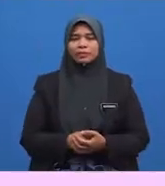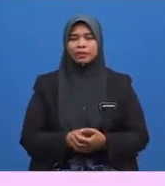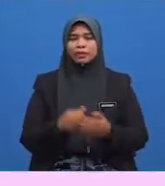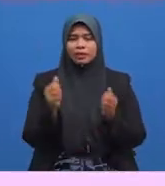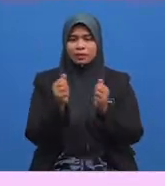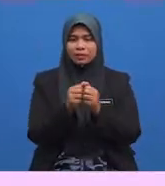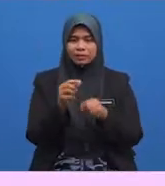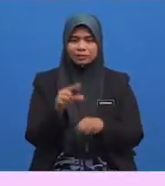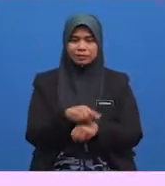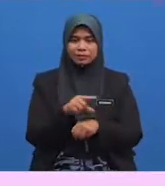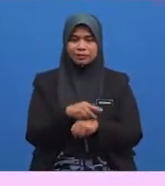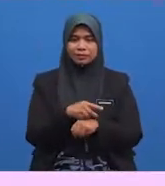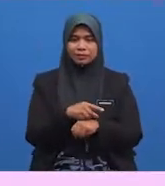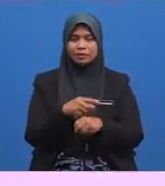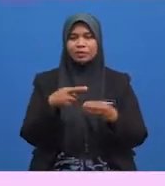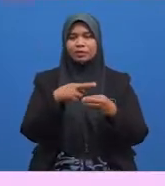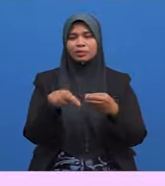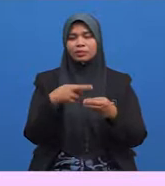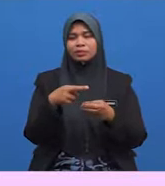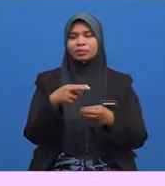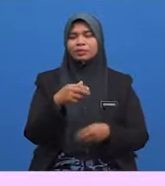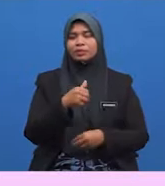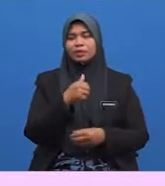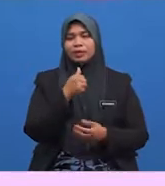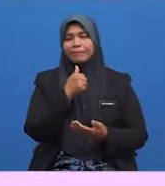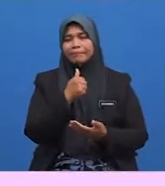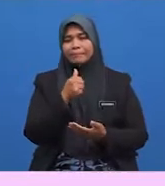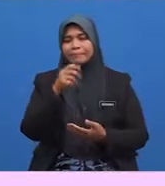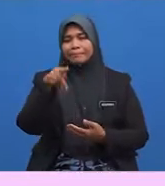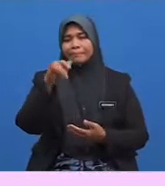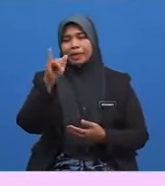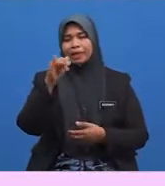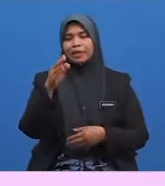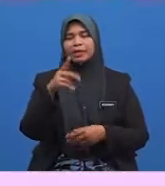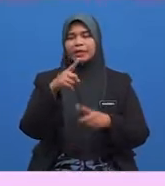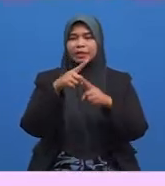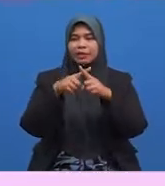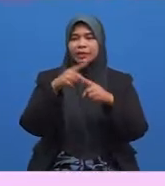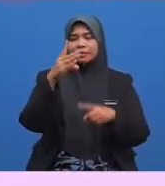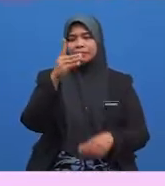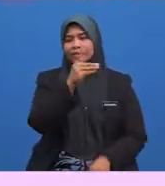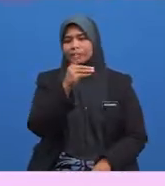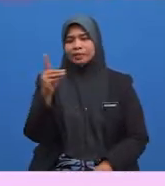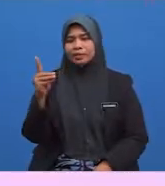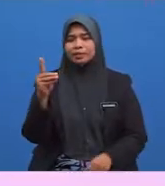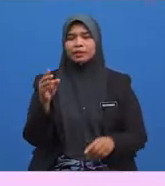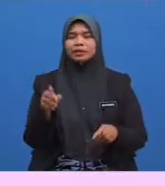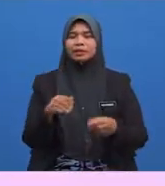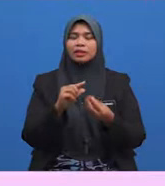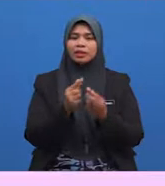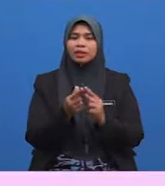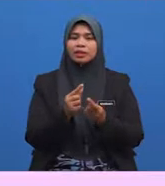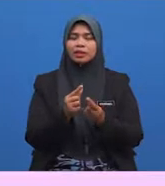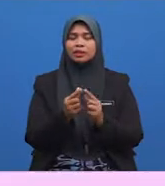Dengan menggunakan rumus bagi liletan, pi darab diameter, gantikan nilai